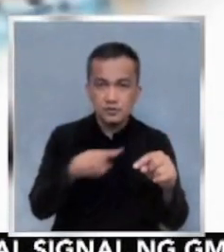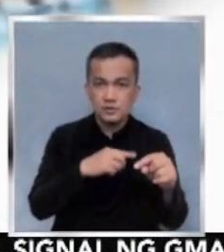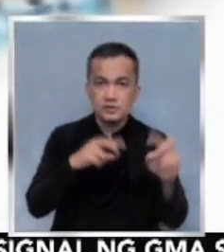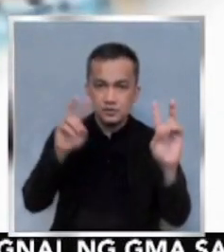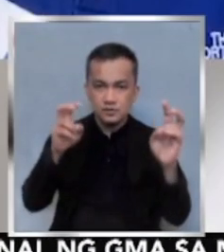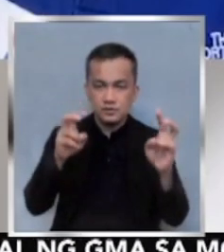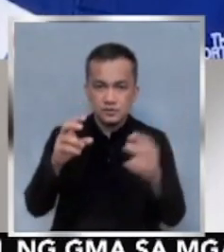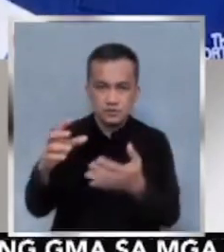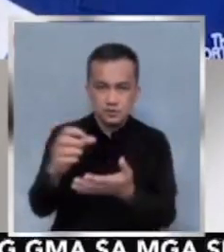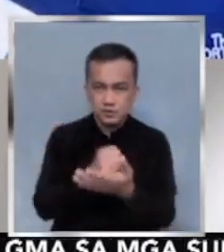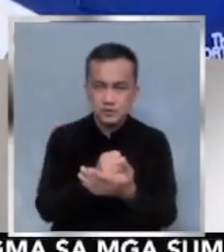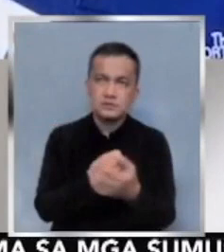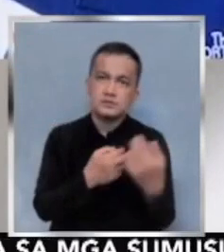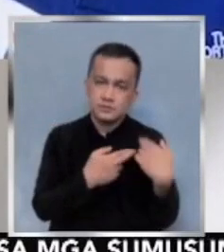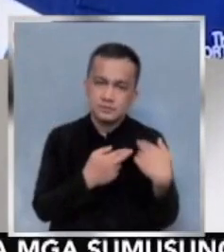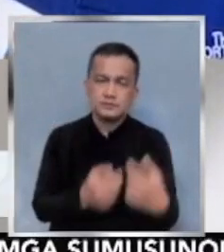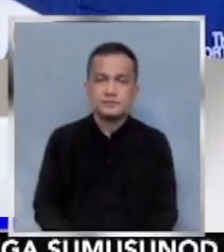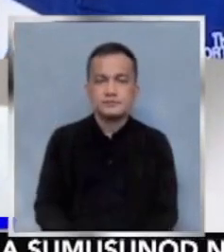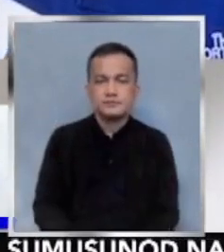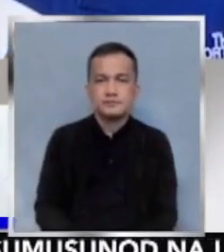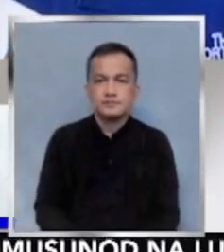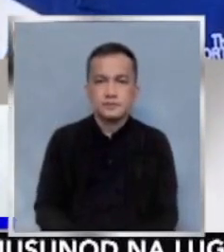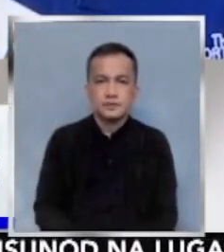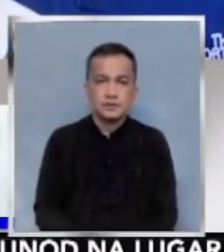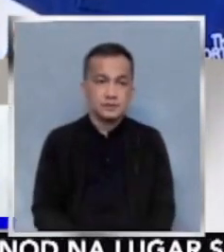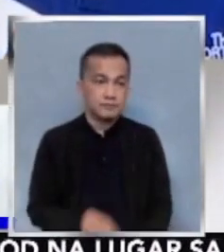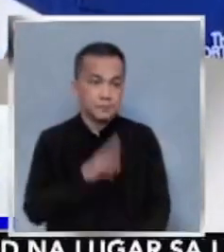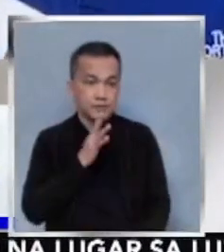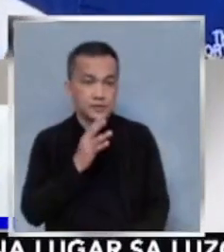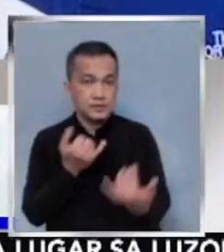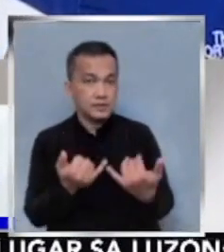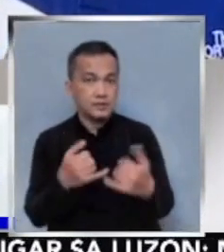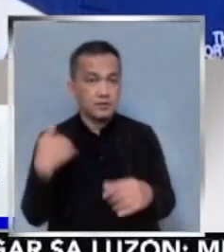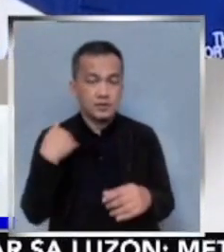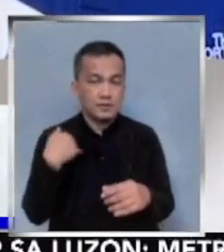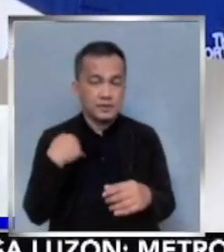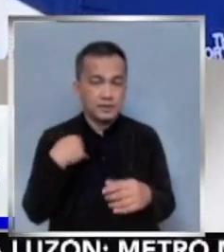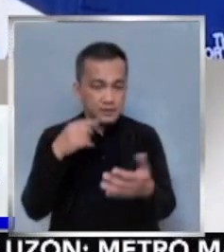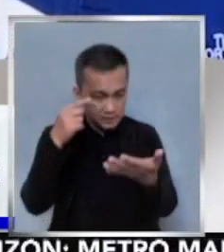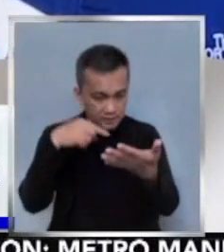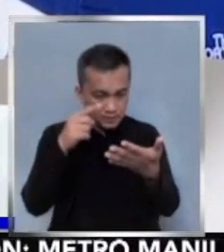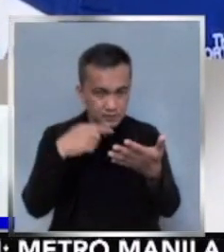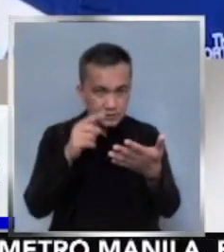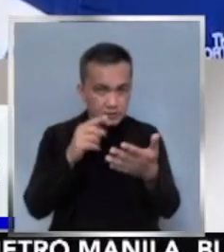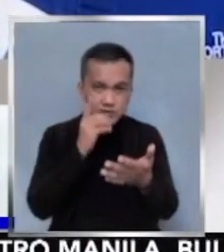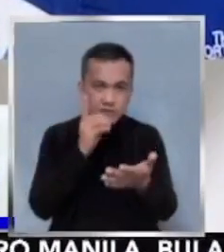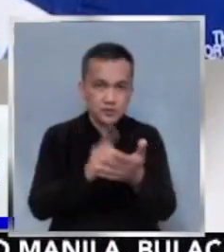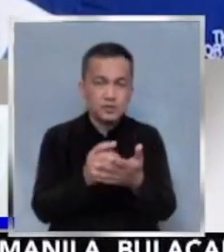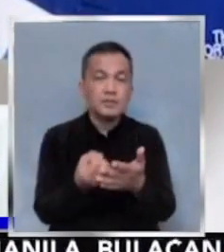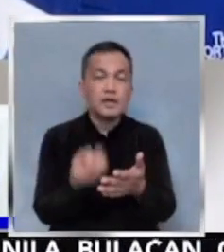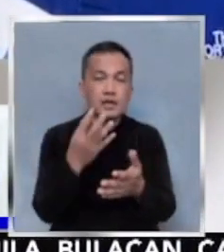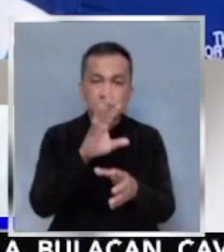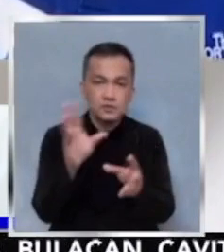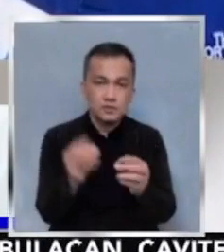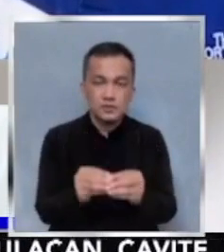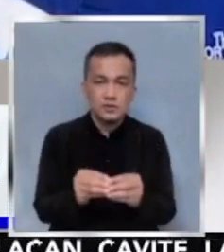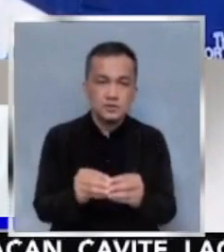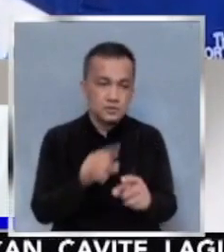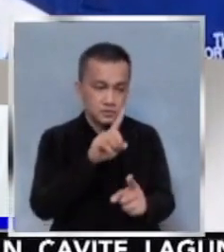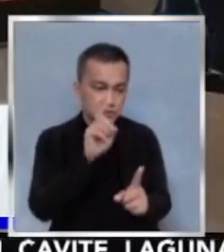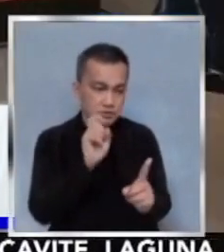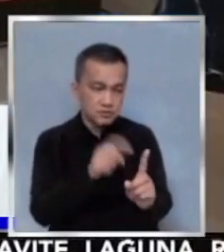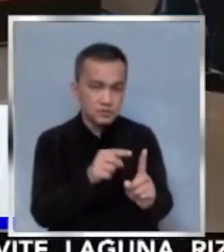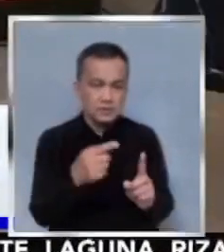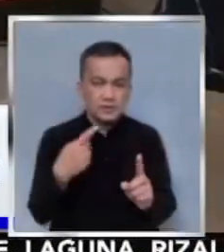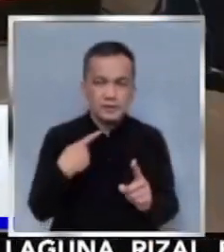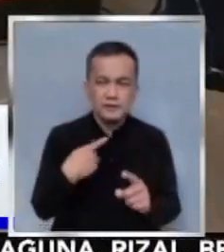enforcement, okay? Sa ngayon, hindi pa raw niya nababasa mga dokumento at kung magkano talaga aabutin ito. Nang tanungin kung may pressure ba siyang